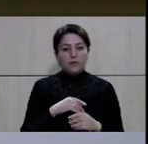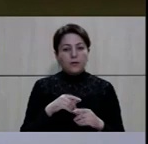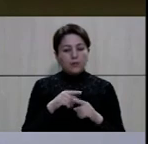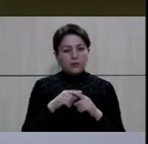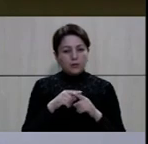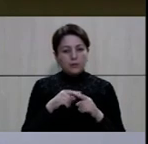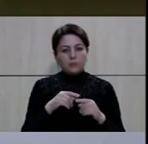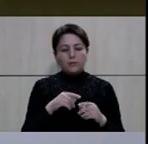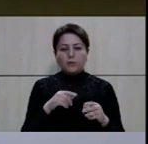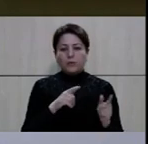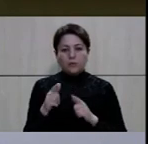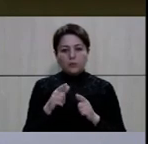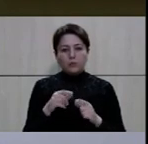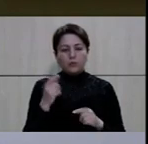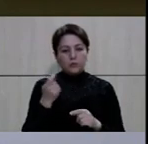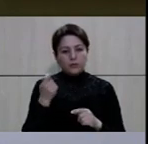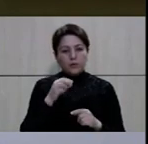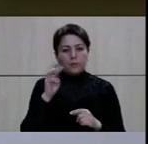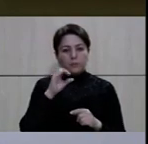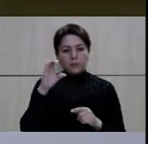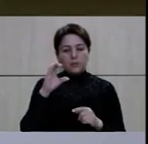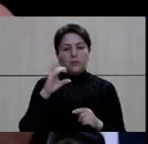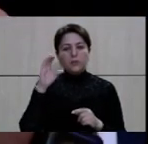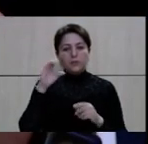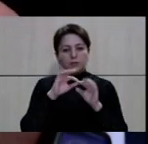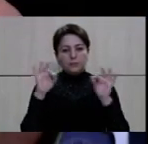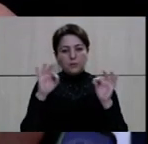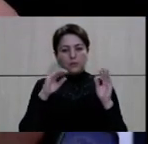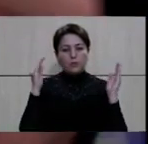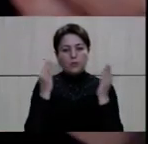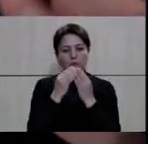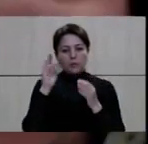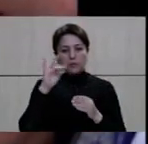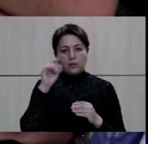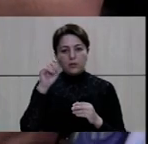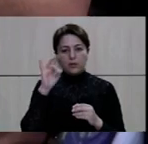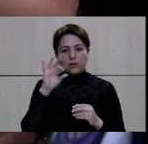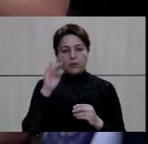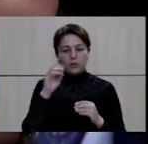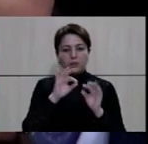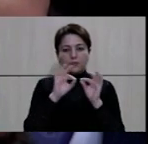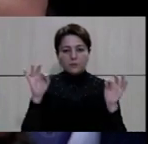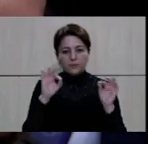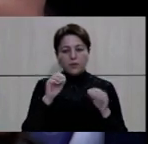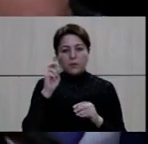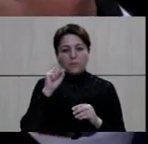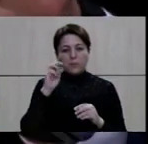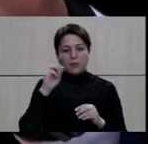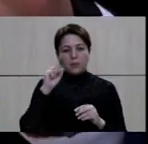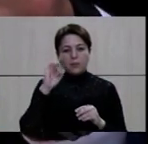Yarim tayyor detalimiz, ya'ni mis simga o'ralgan nexrom simimizni batareykaning pastki